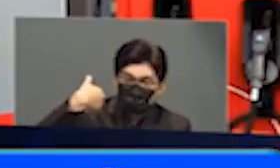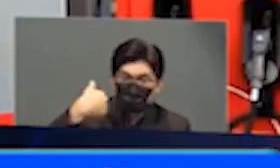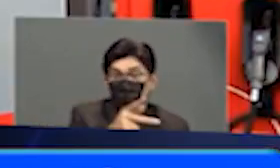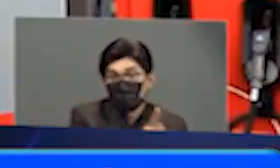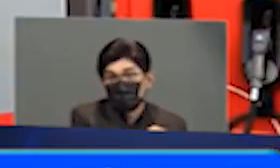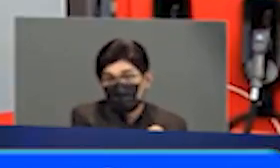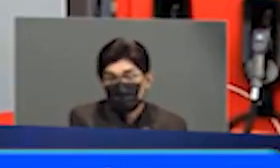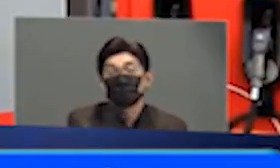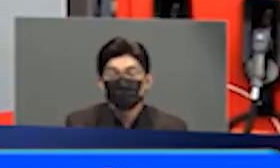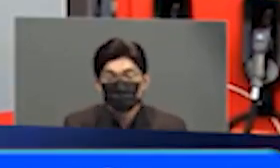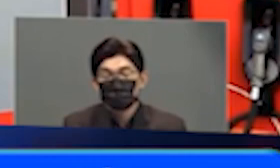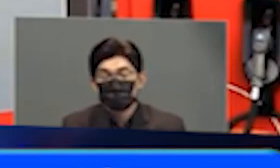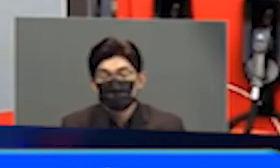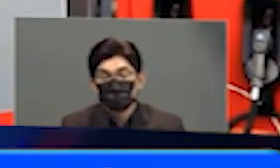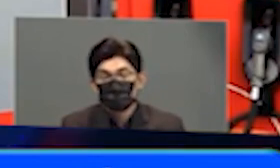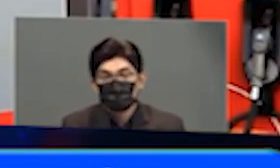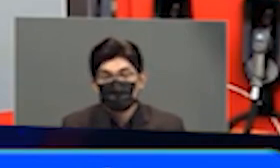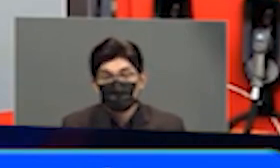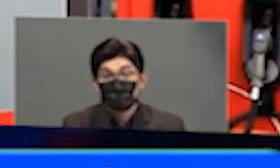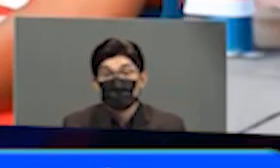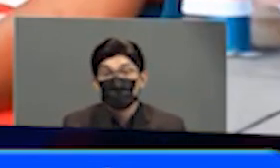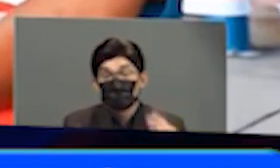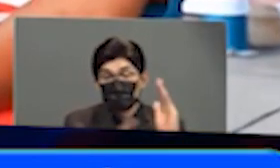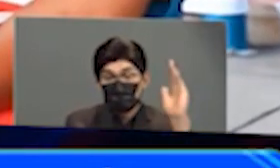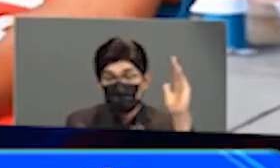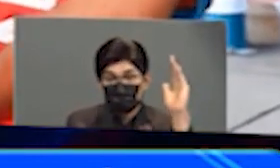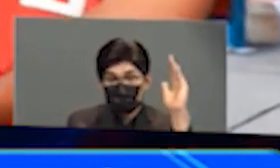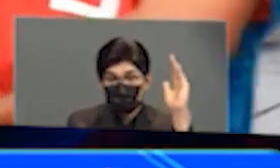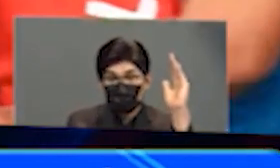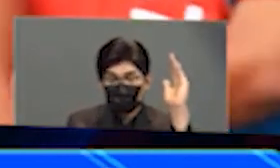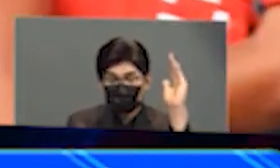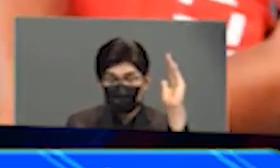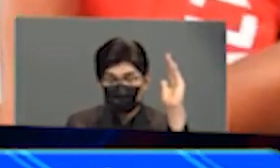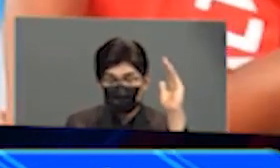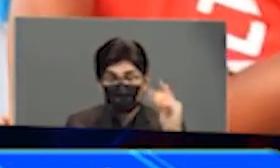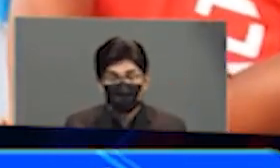เป็นไปได้เพราะมันเกี่ยวข้องกับภาษีดีเซลเนี่ย